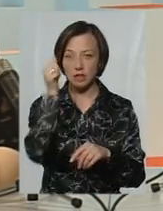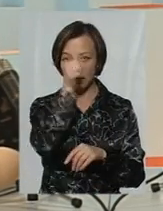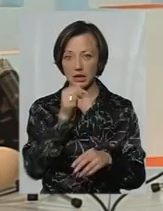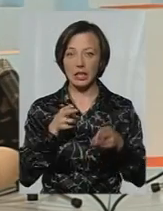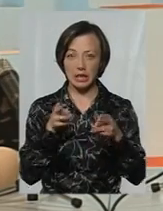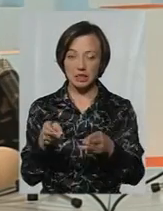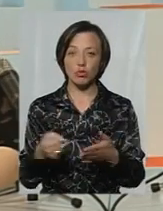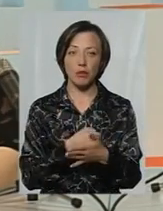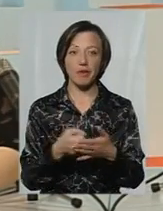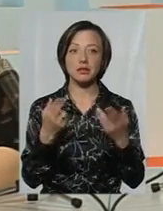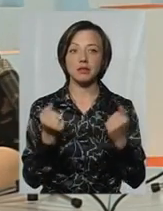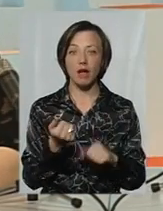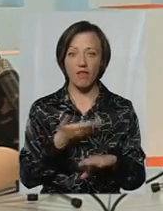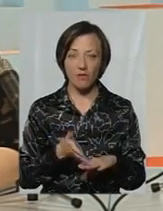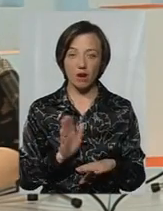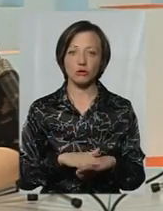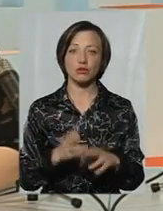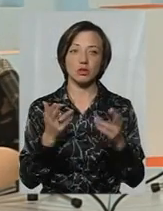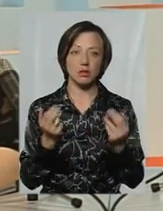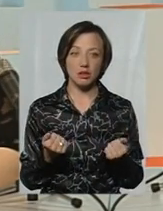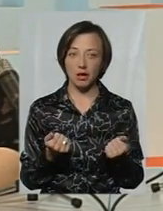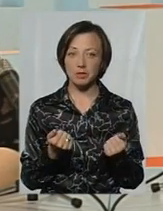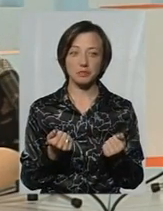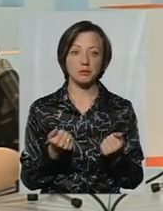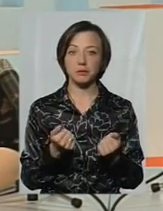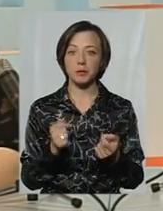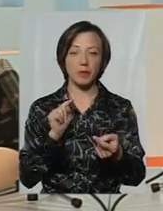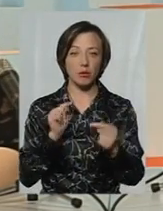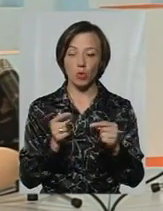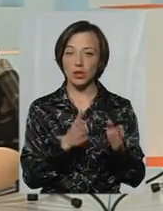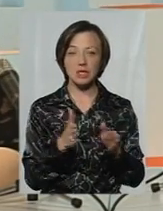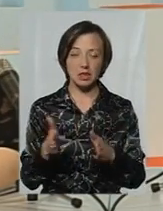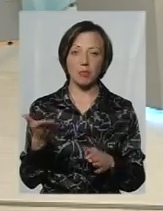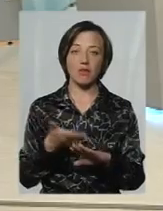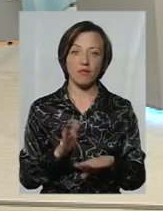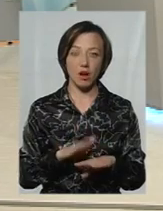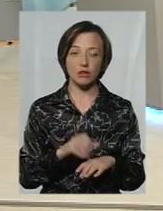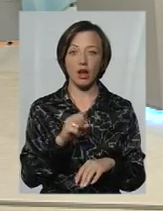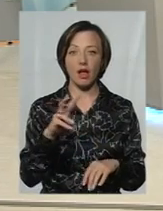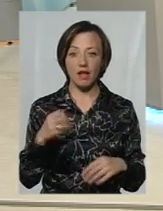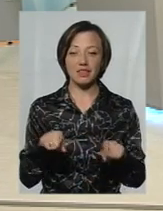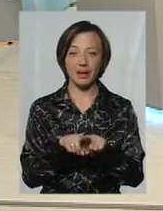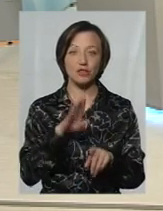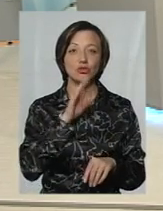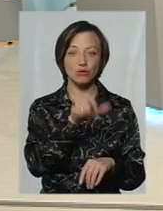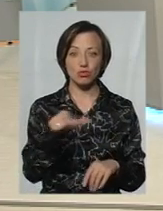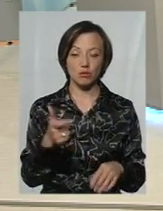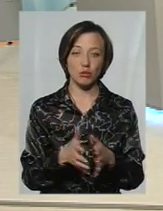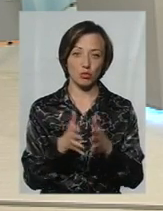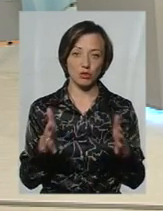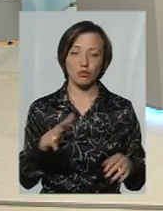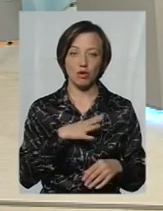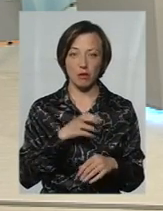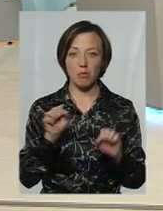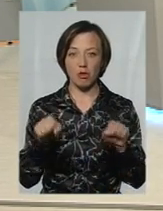добивається. Да, важко, да, проти системи йти важко, але от таких жінок, якби було побільше, от